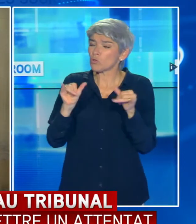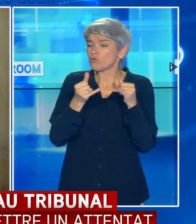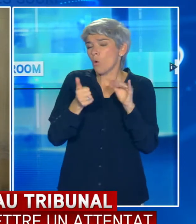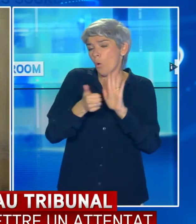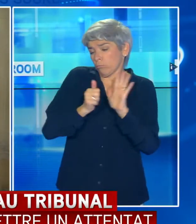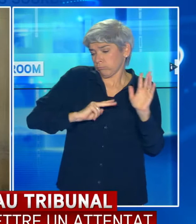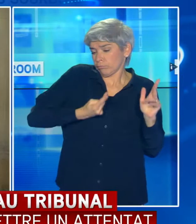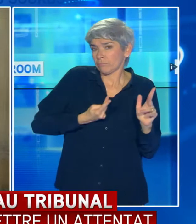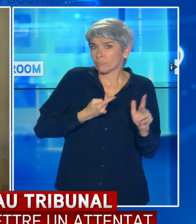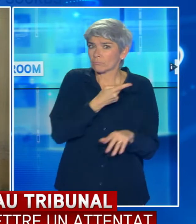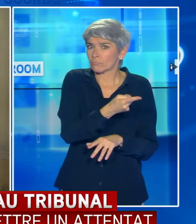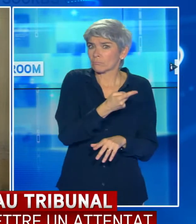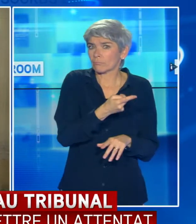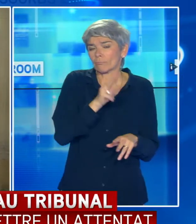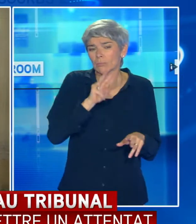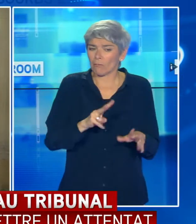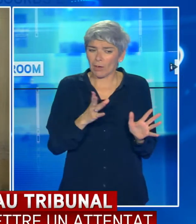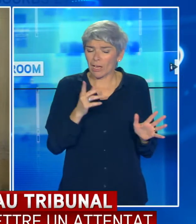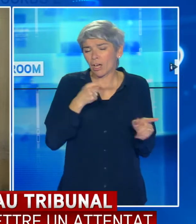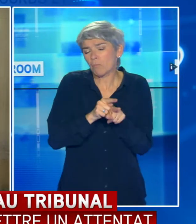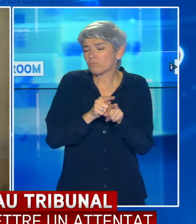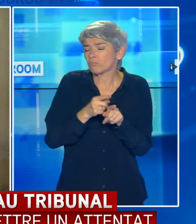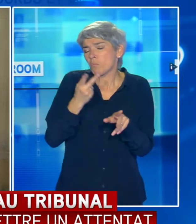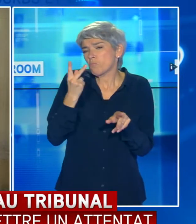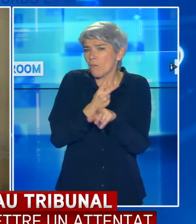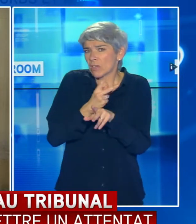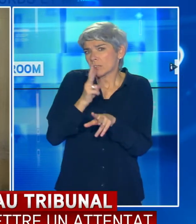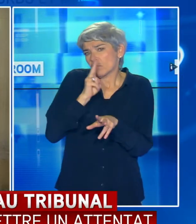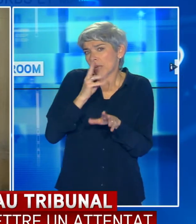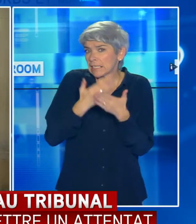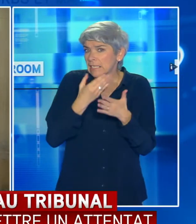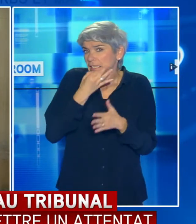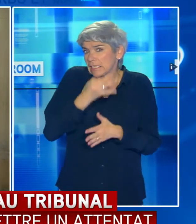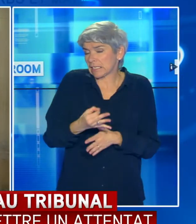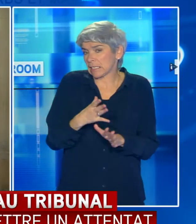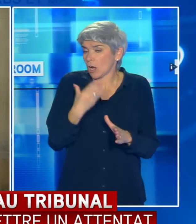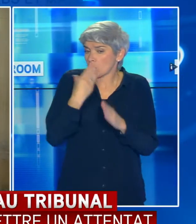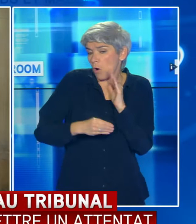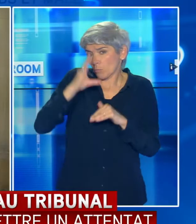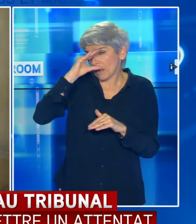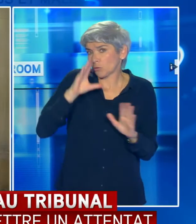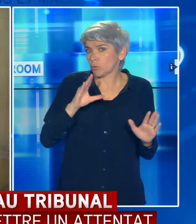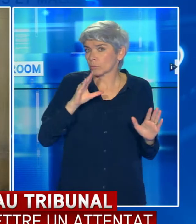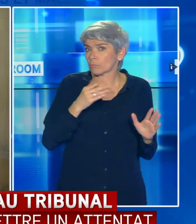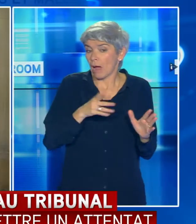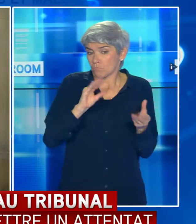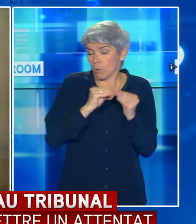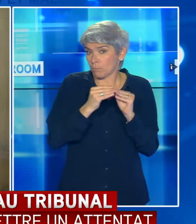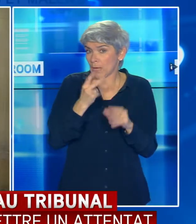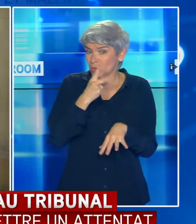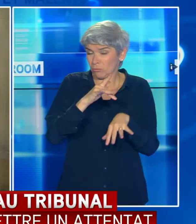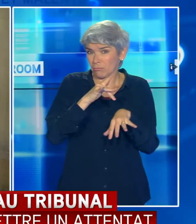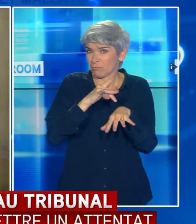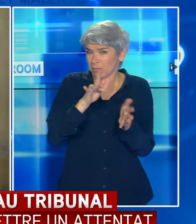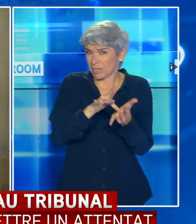rôle. » Le test de la mauvaise plaisanterie faite par quelqu'un d'assez immature, c'est celle défendue par l'avocat de Youssef. Le problème, c'est que son client a